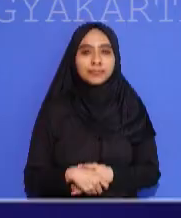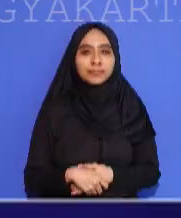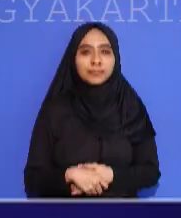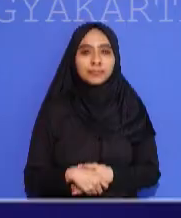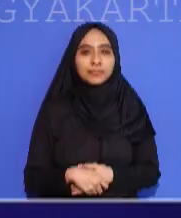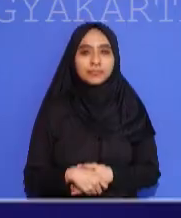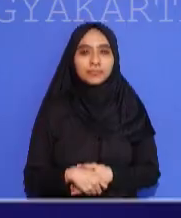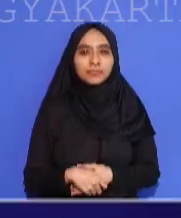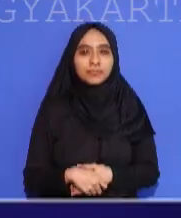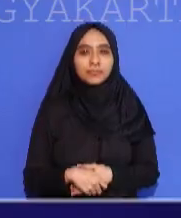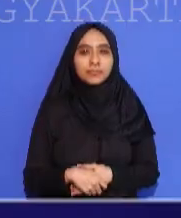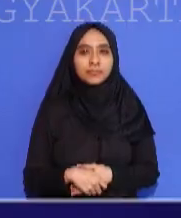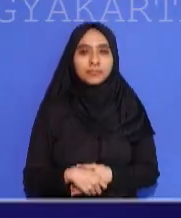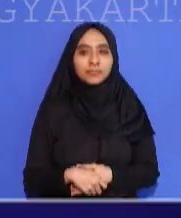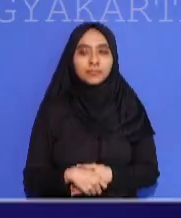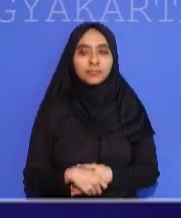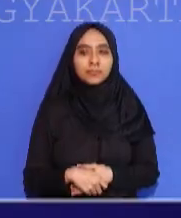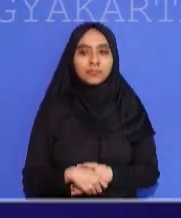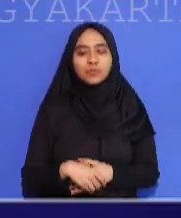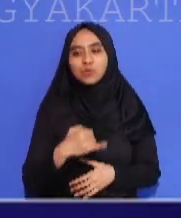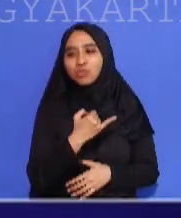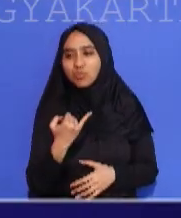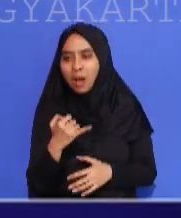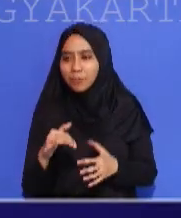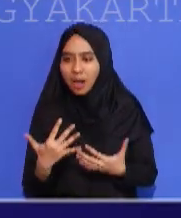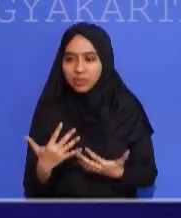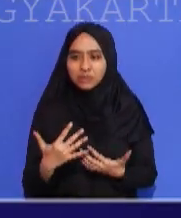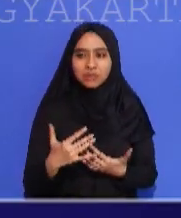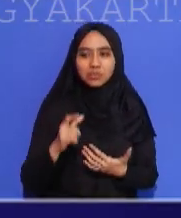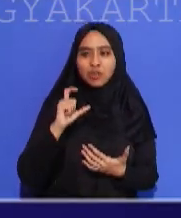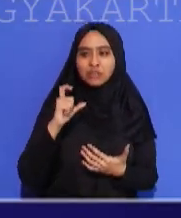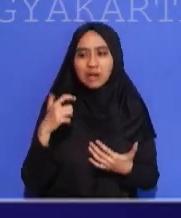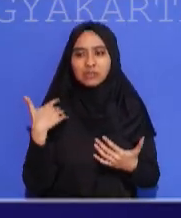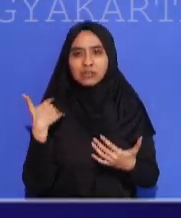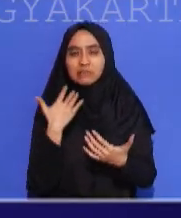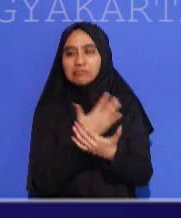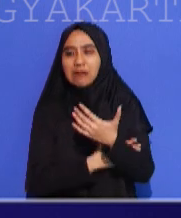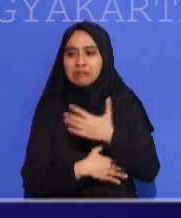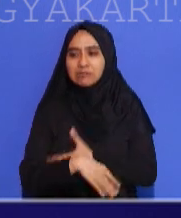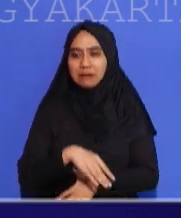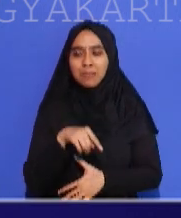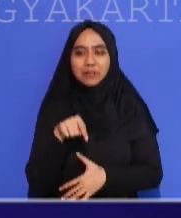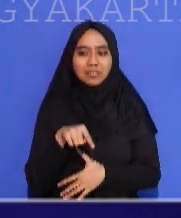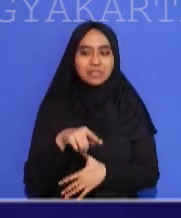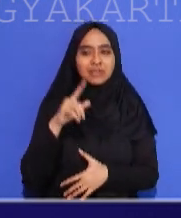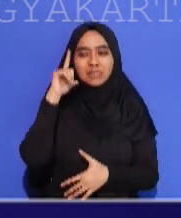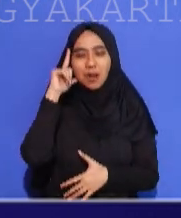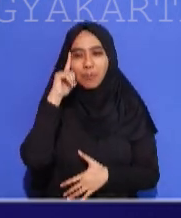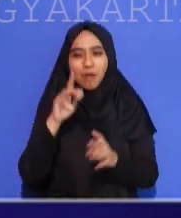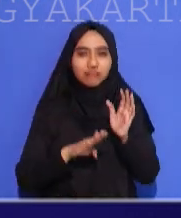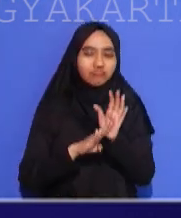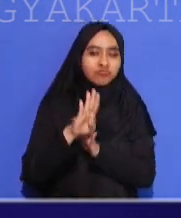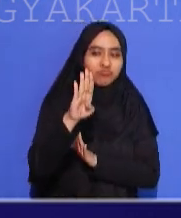melaporkan ya Saudara kekurangan atau cacat fisik menyurutkan disabilitas di kabupaten Sleman untuk maju dan